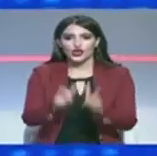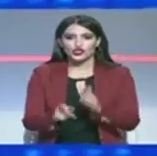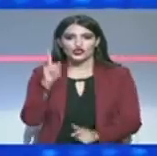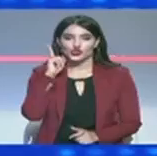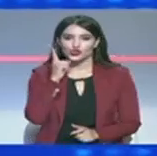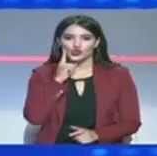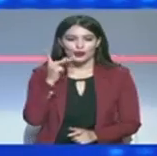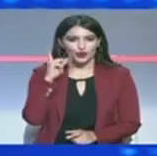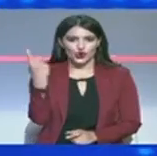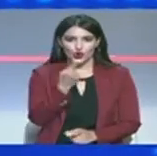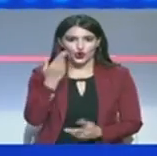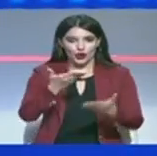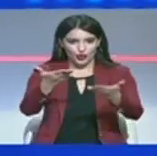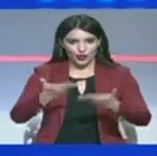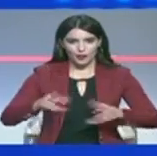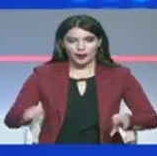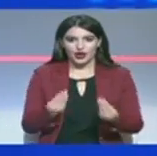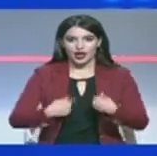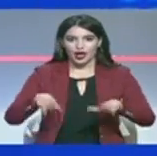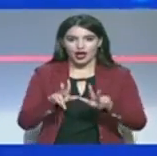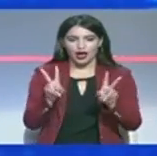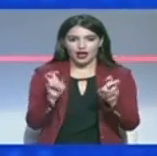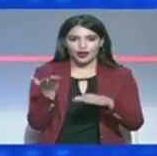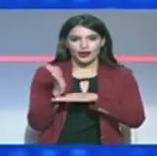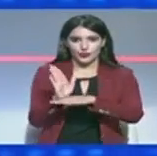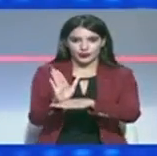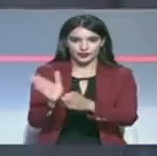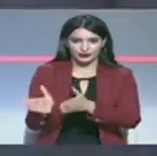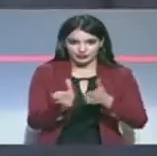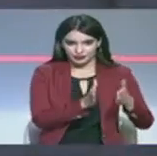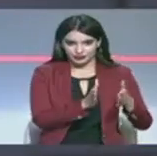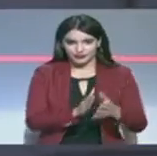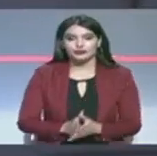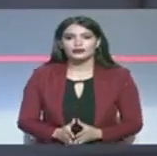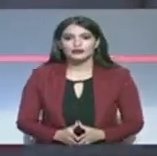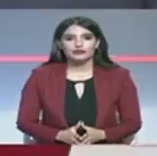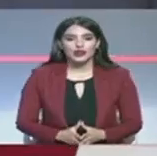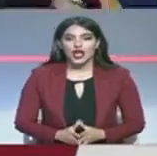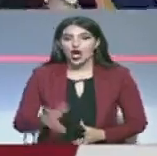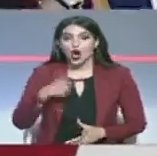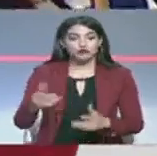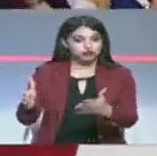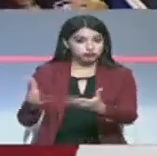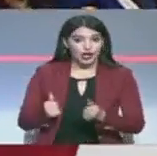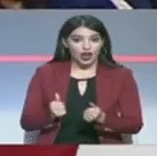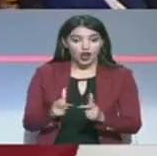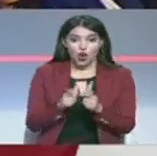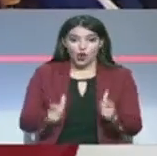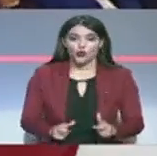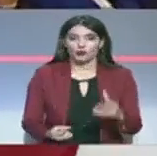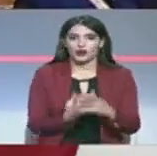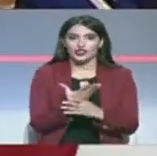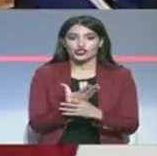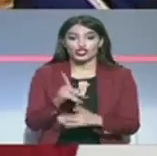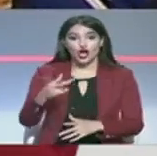نشرة أخبار الثامنة من الوطنية الأولى، والبداية بالعناوين. في موكب تسلم مهام الحكومة